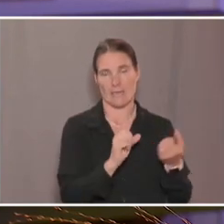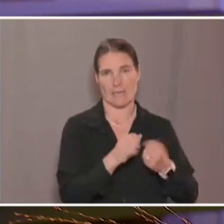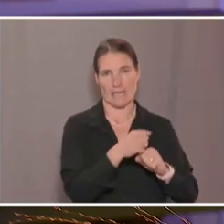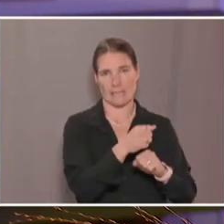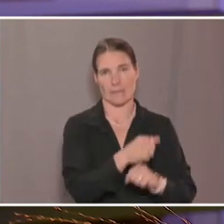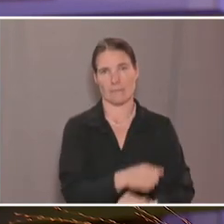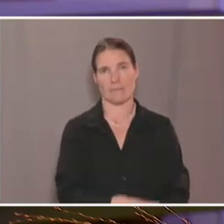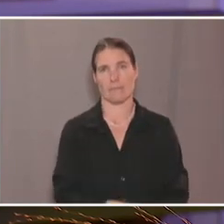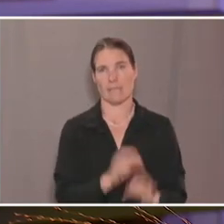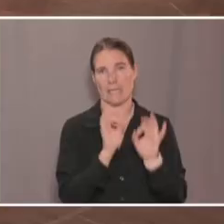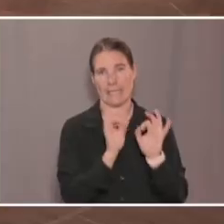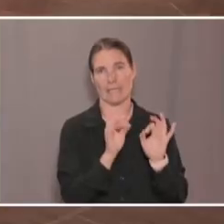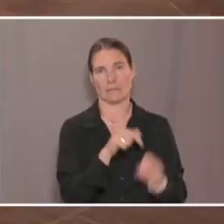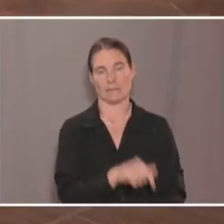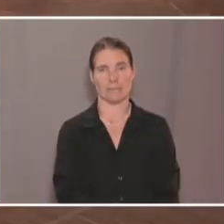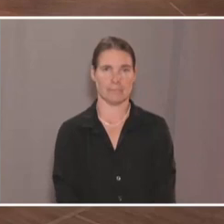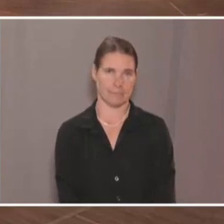aktiv lehrend.